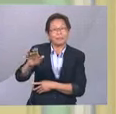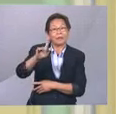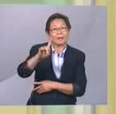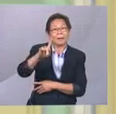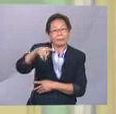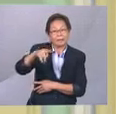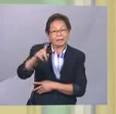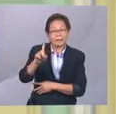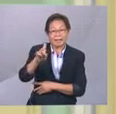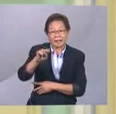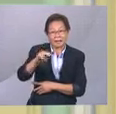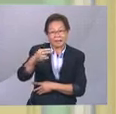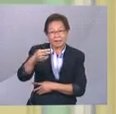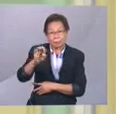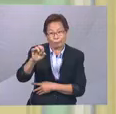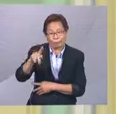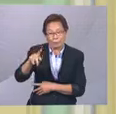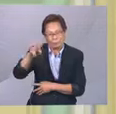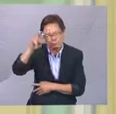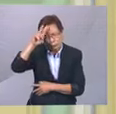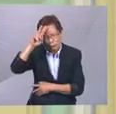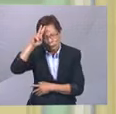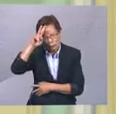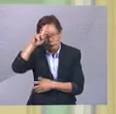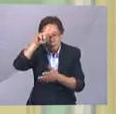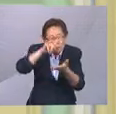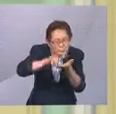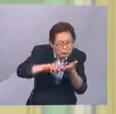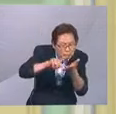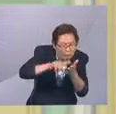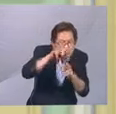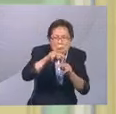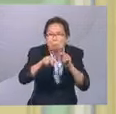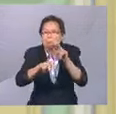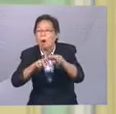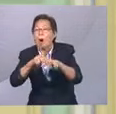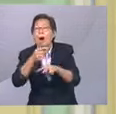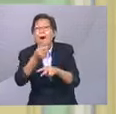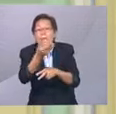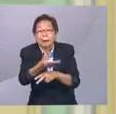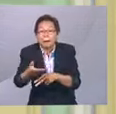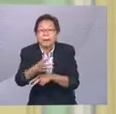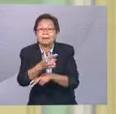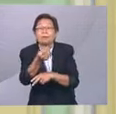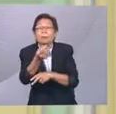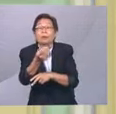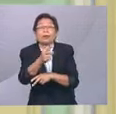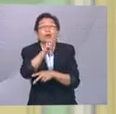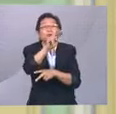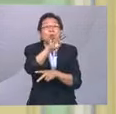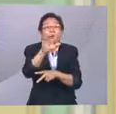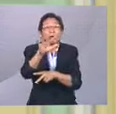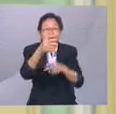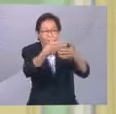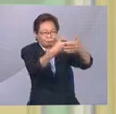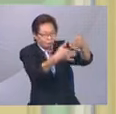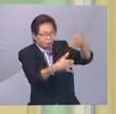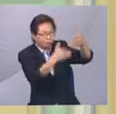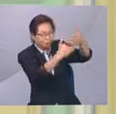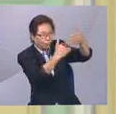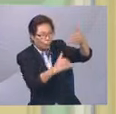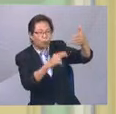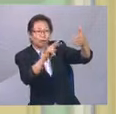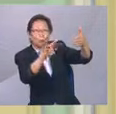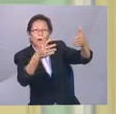pengguna setia sememang tauber call-an dan harga 25 barang keperluan harian